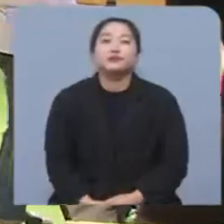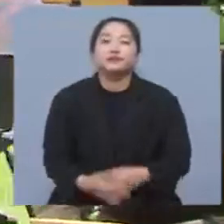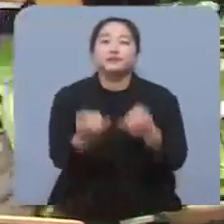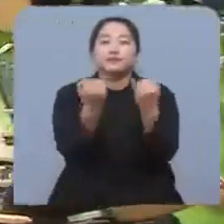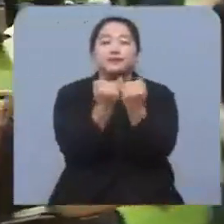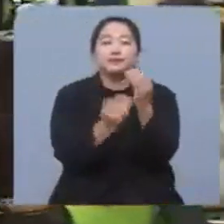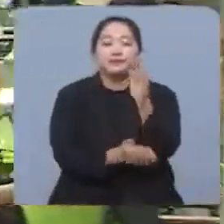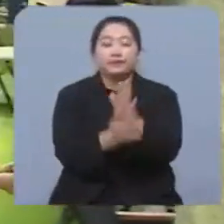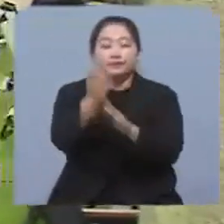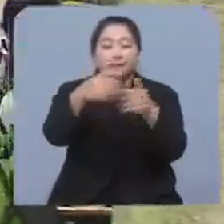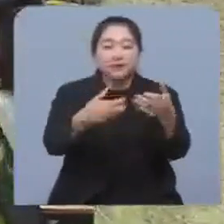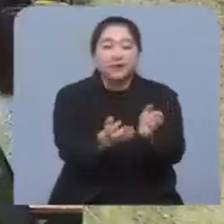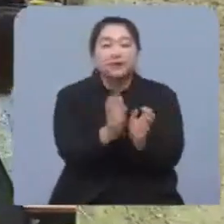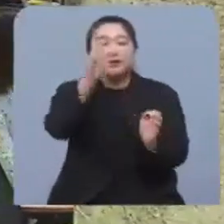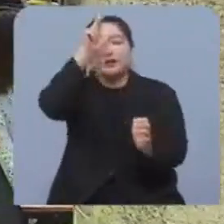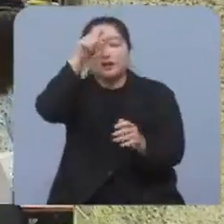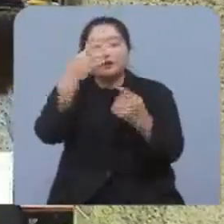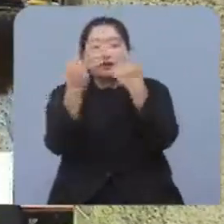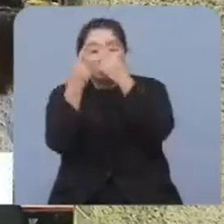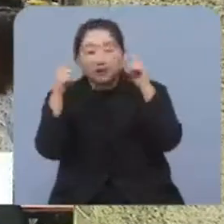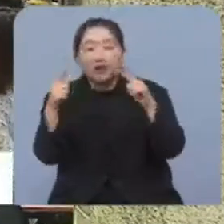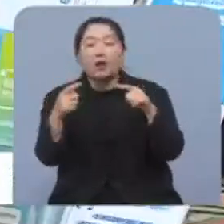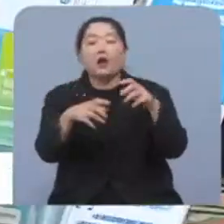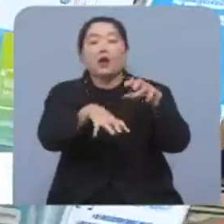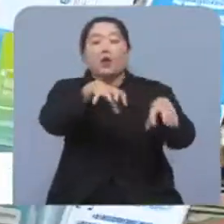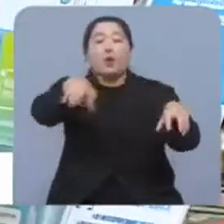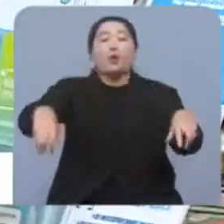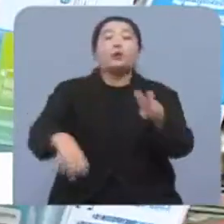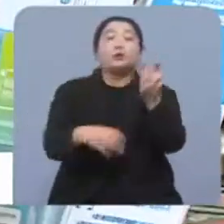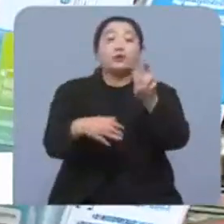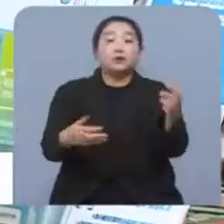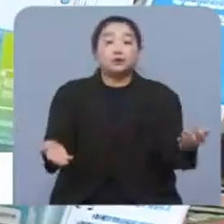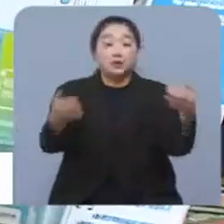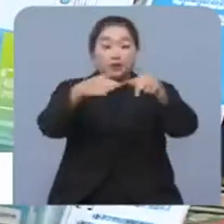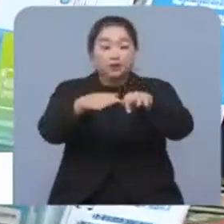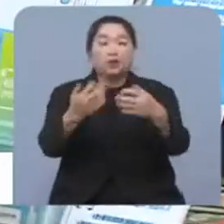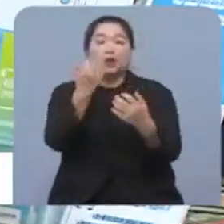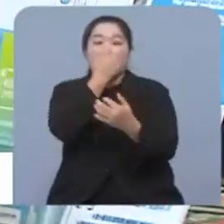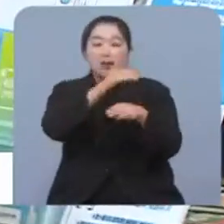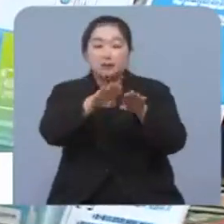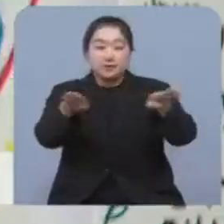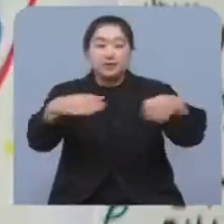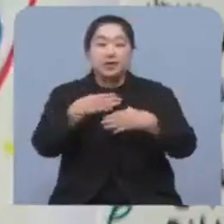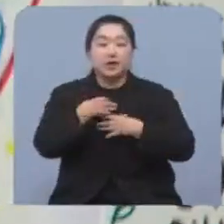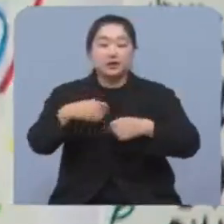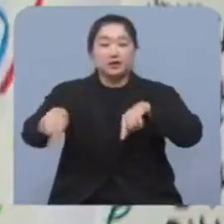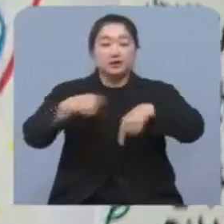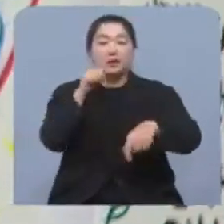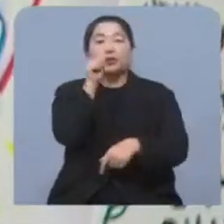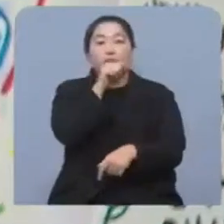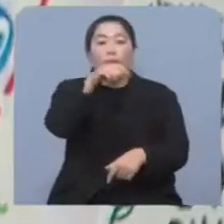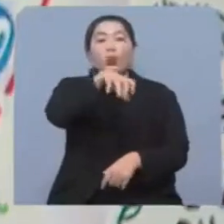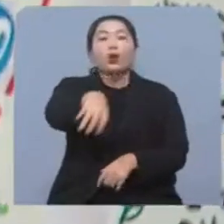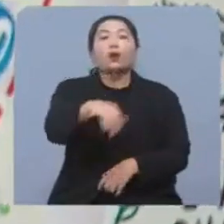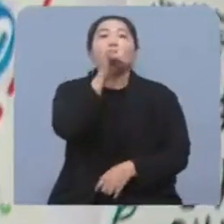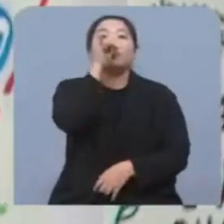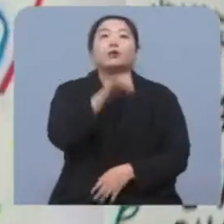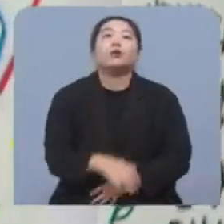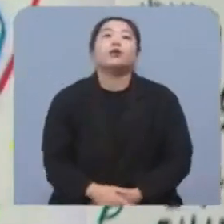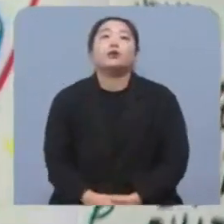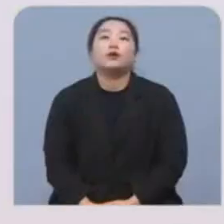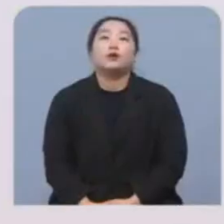여성 시민단체와 경찰, 대학 등 20여 개 기관단체가 성평등과 안전정책을 소개하는 장도 펼쳐졌습니다.